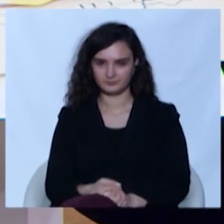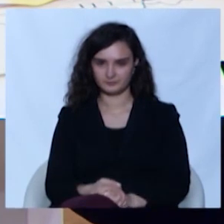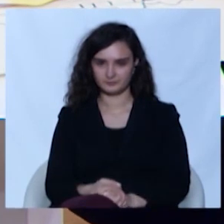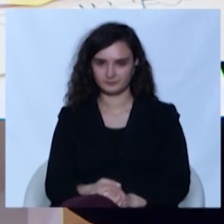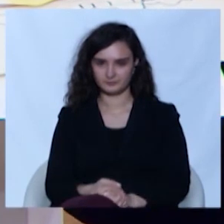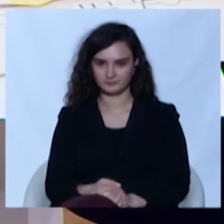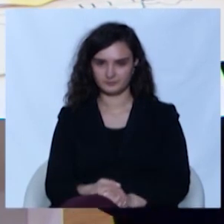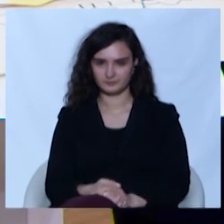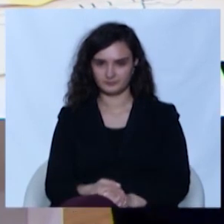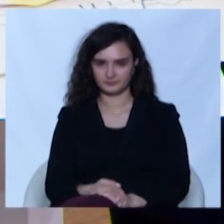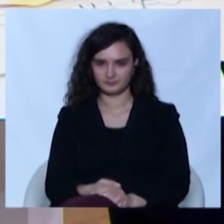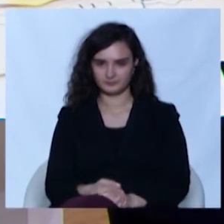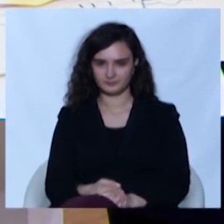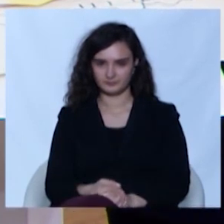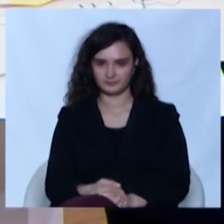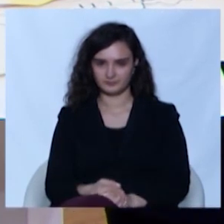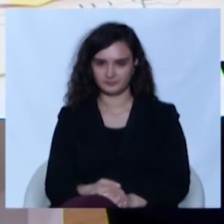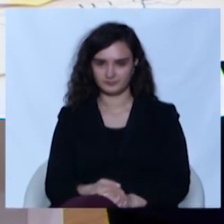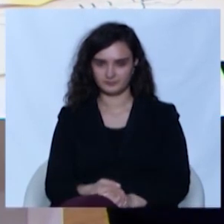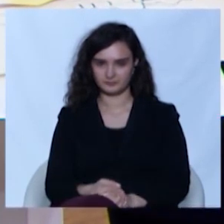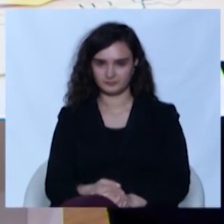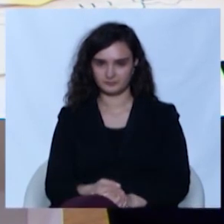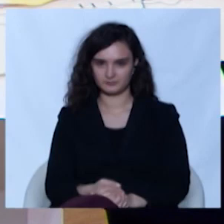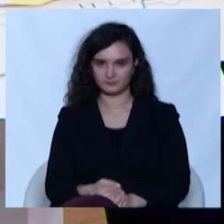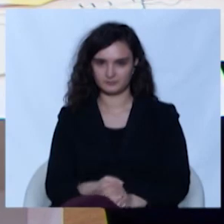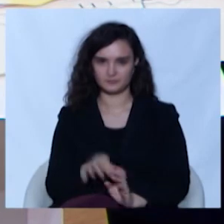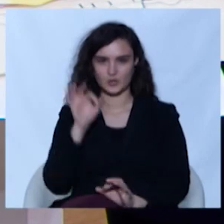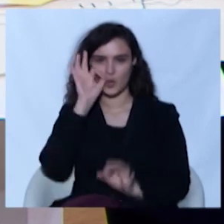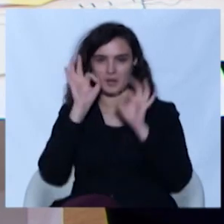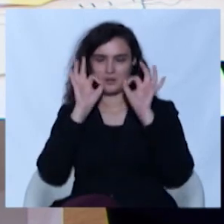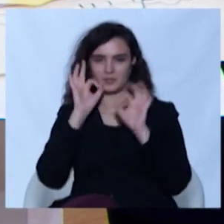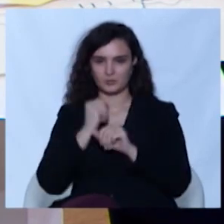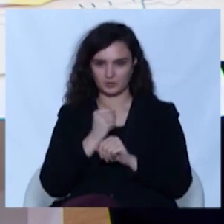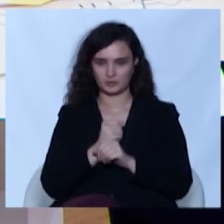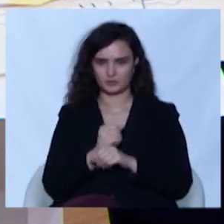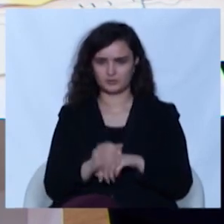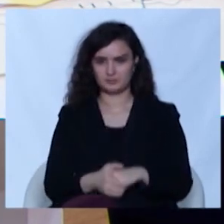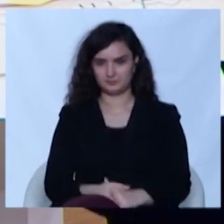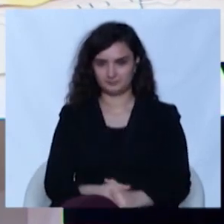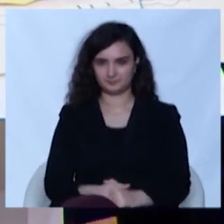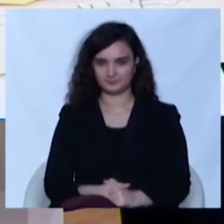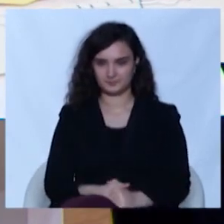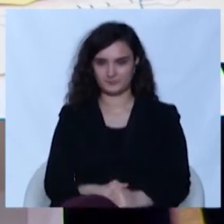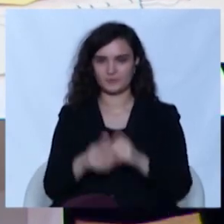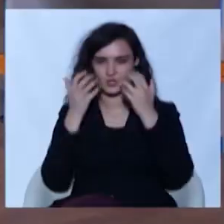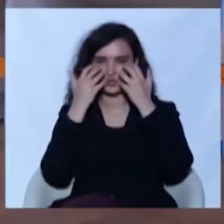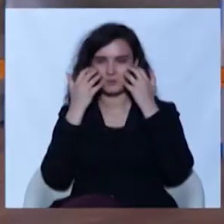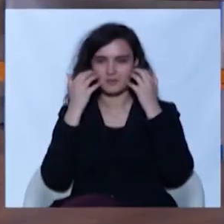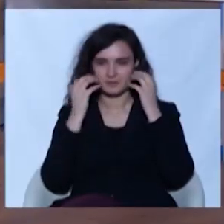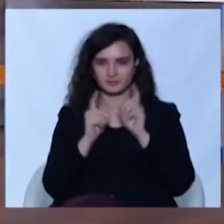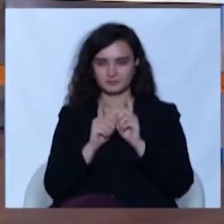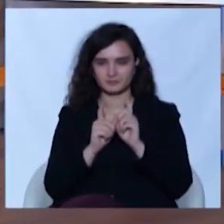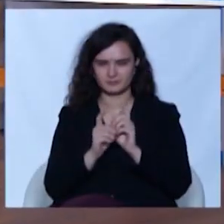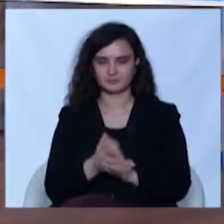твалеби. Эсети акац асе гаук этот рахацебе гоблеби. Чор плевит. Хо,